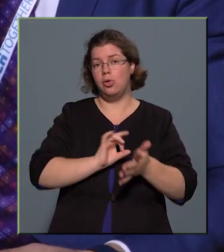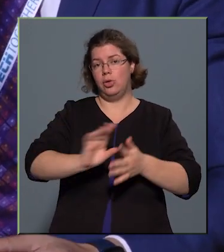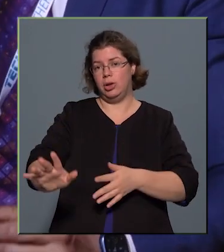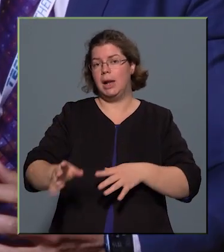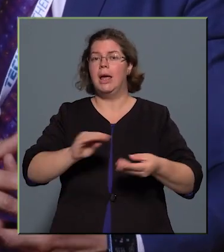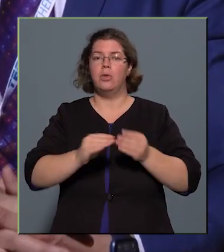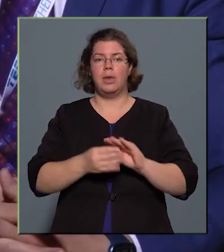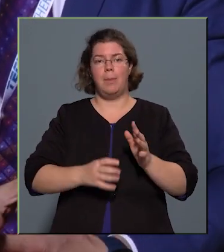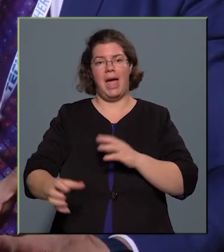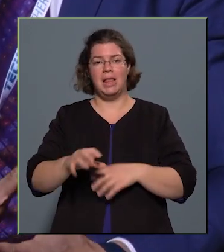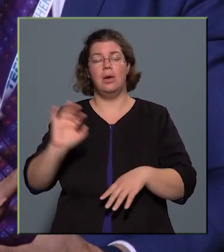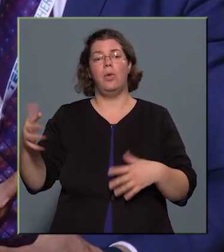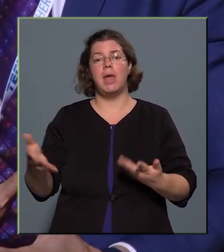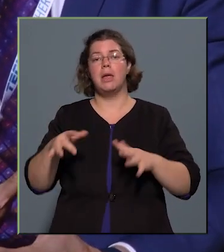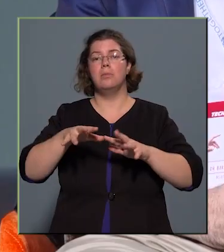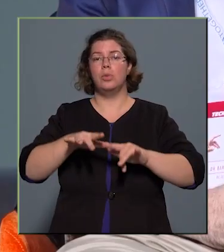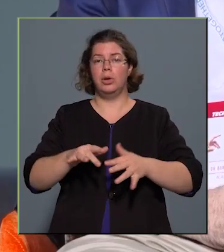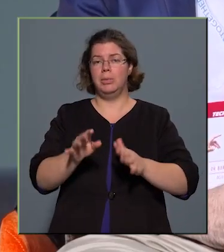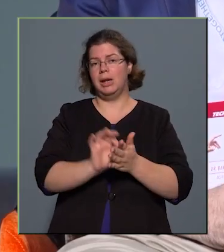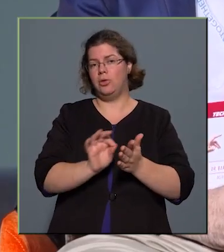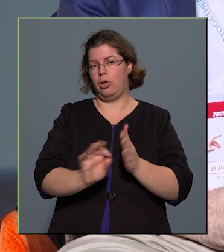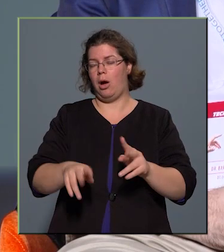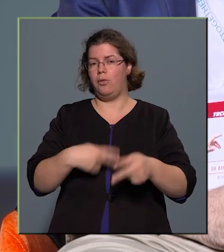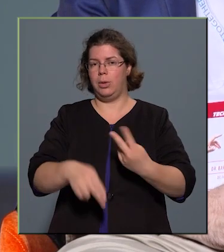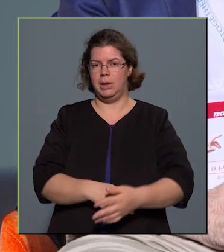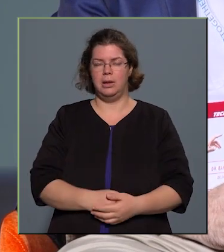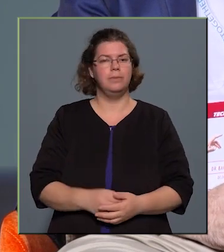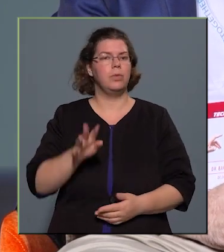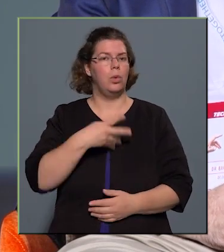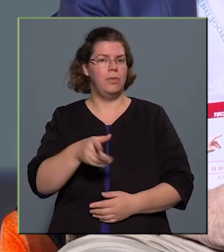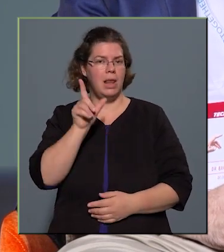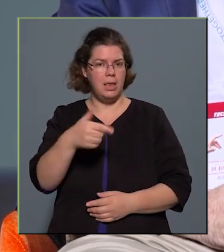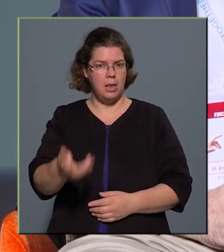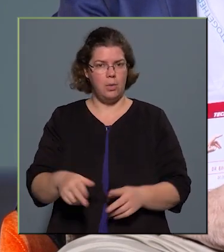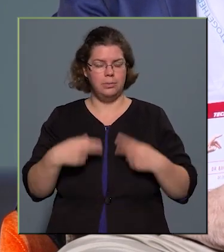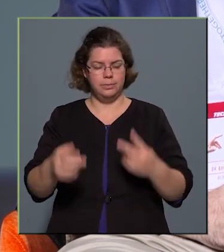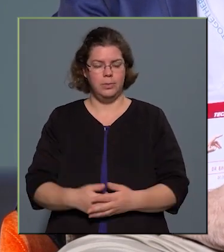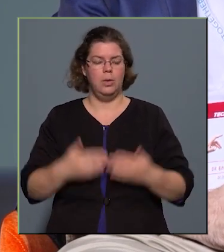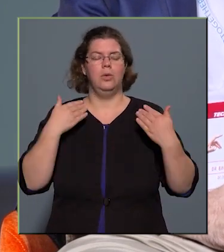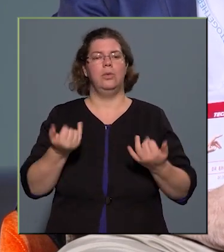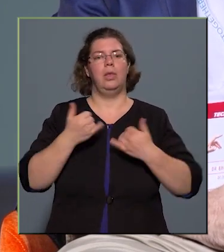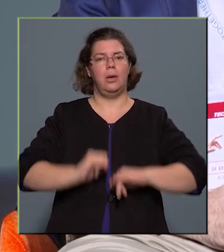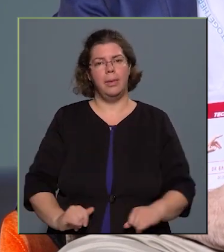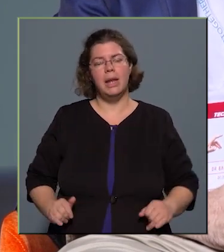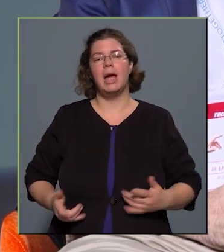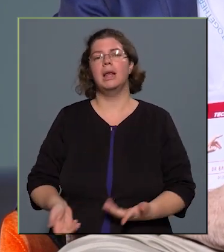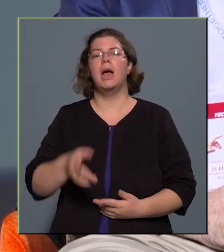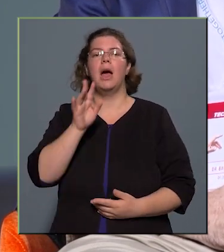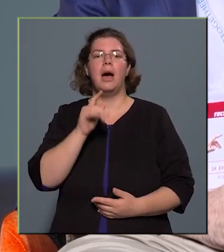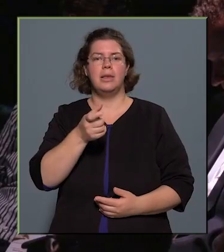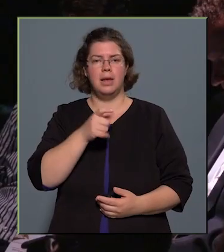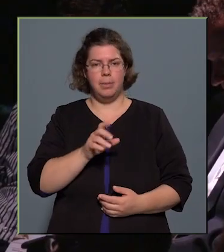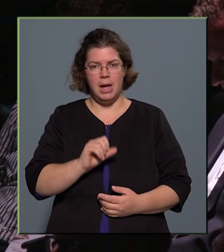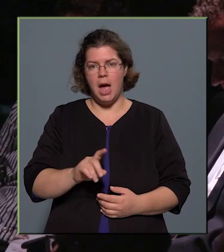egy üzembehelyezést, vagy egy programírásnak a folyamatát. Horváth László következik. Üdvözlök mindenkit, Horváth László vagyok az ACPS